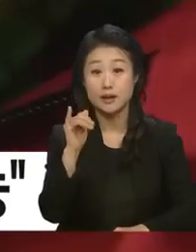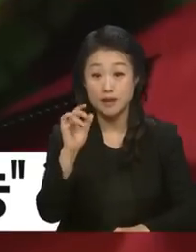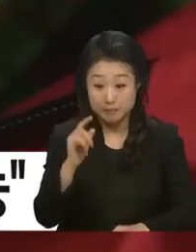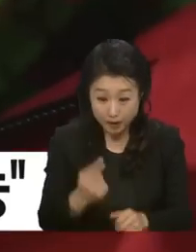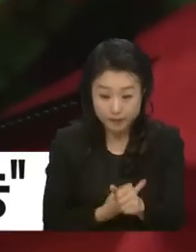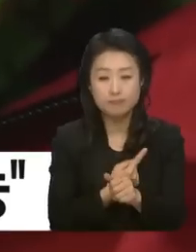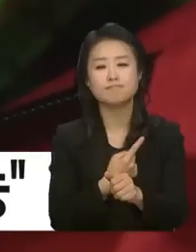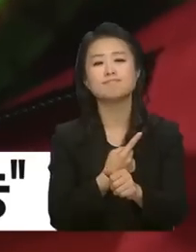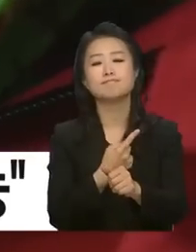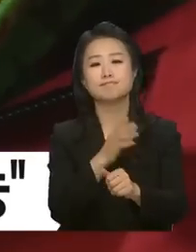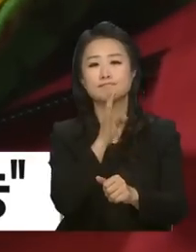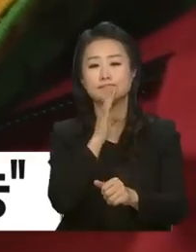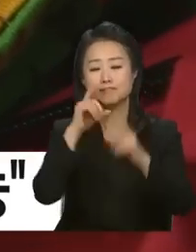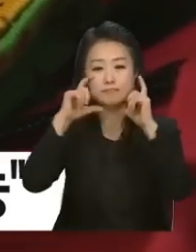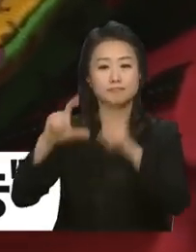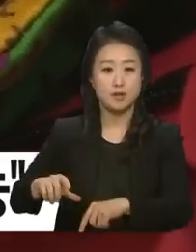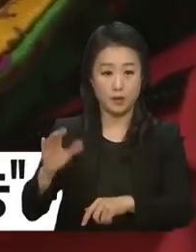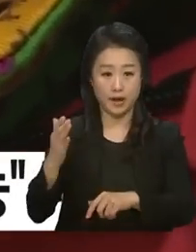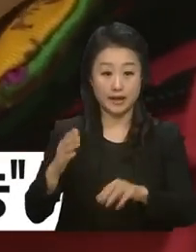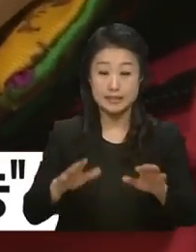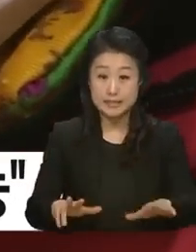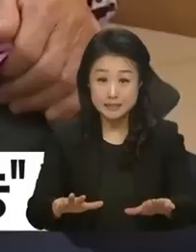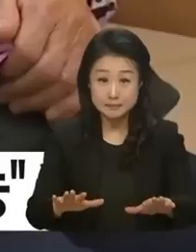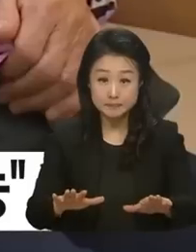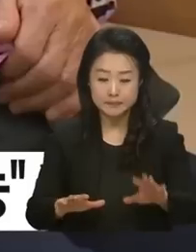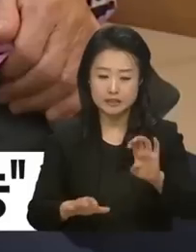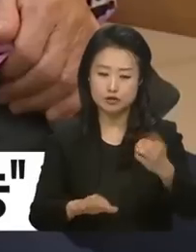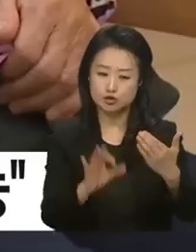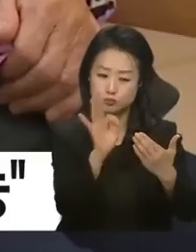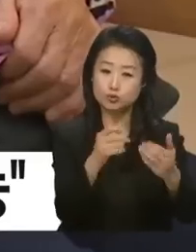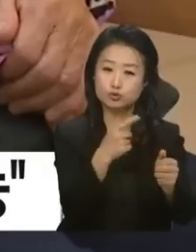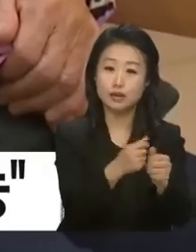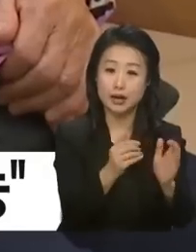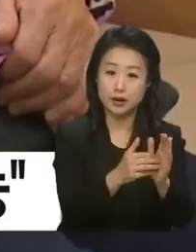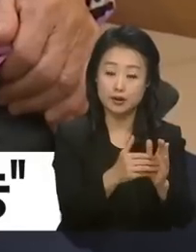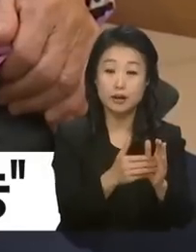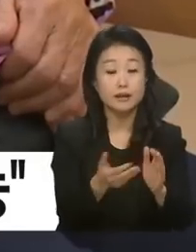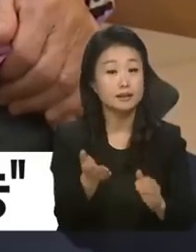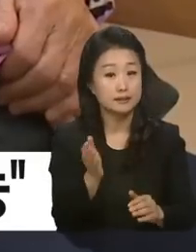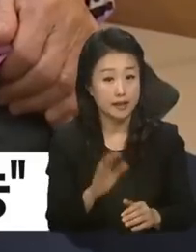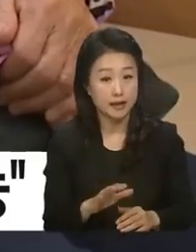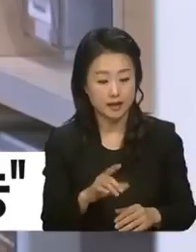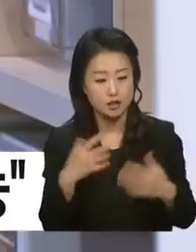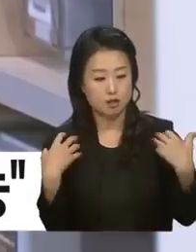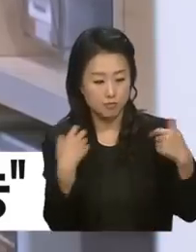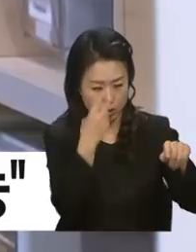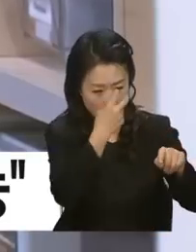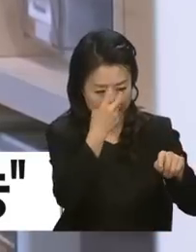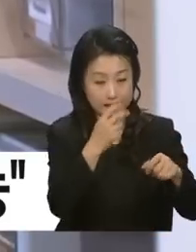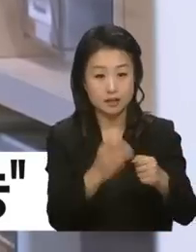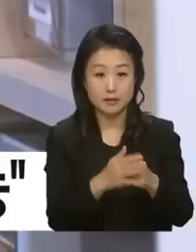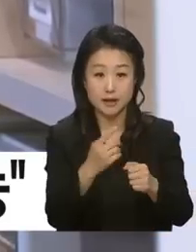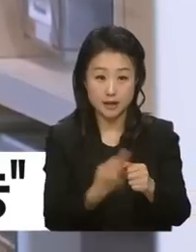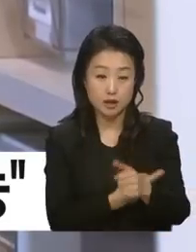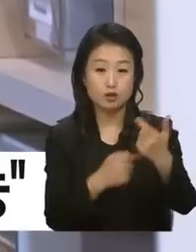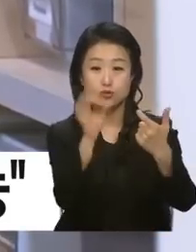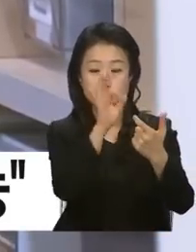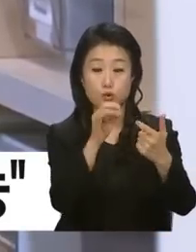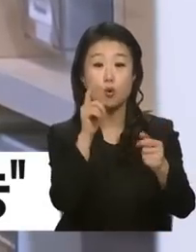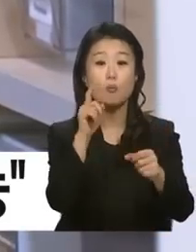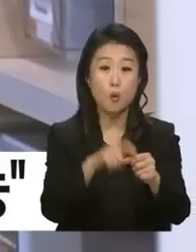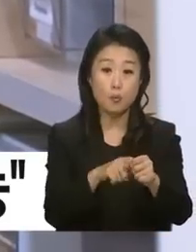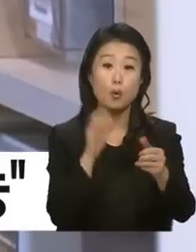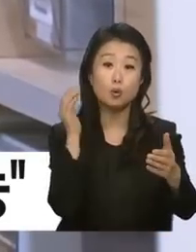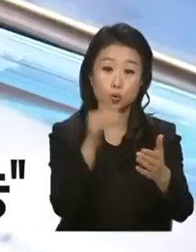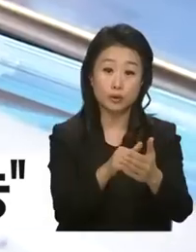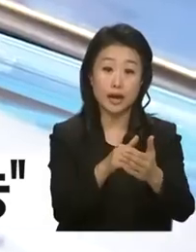취약시설의 계량 백신 접종률이 현재 49%인데 지자체가 관리하고 있기 때문에 60% 목표 달성이